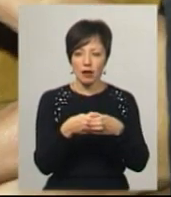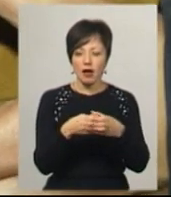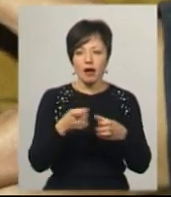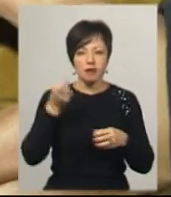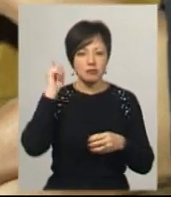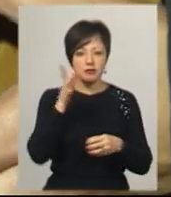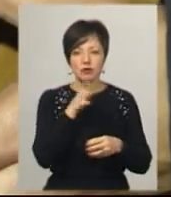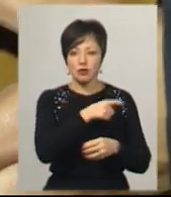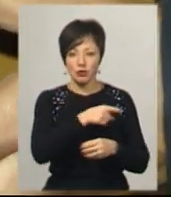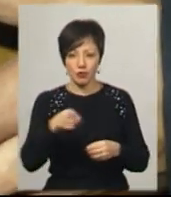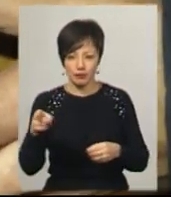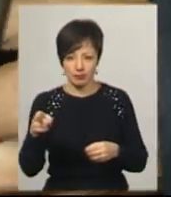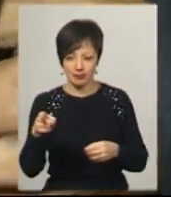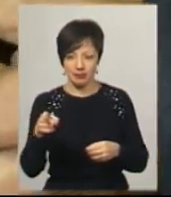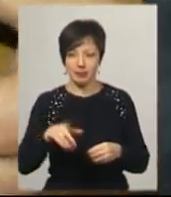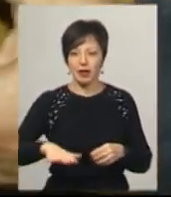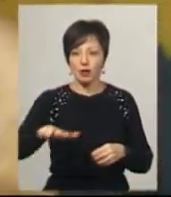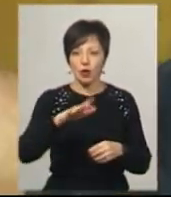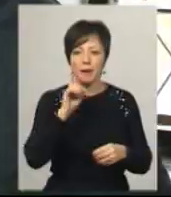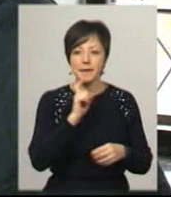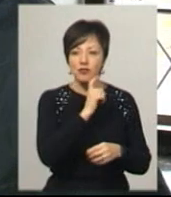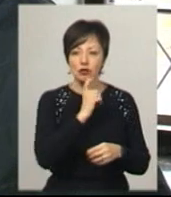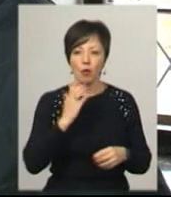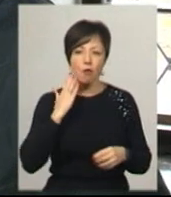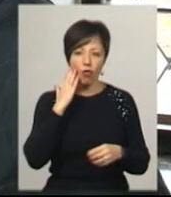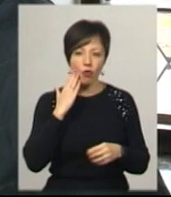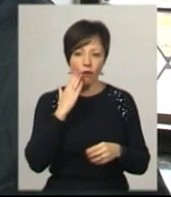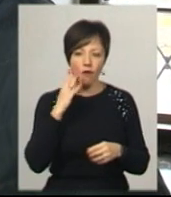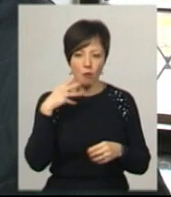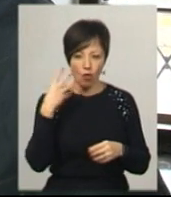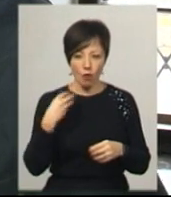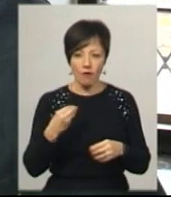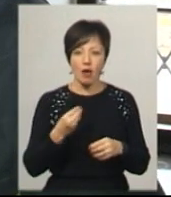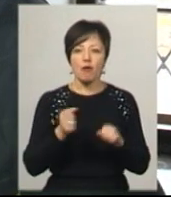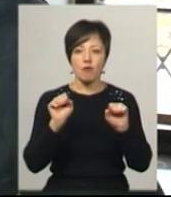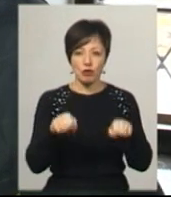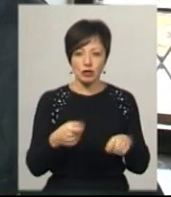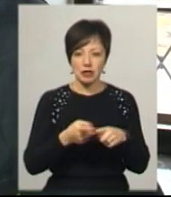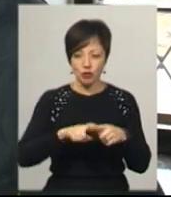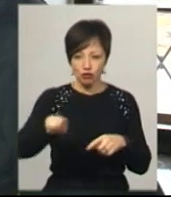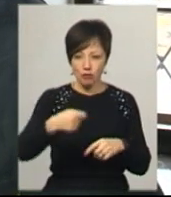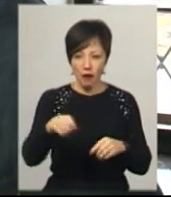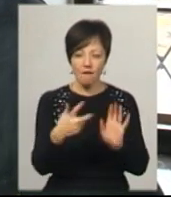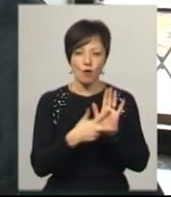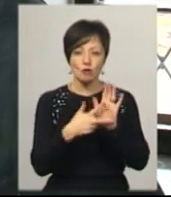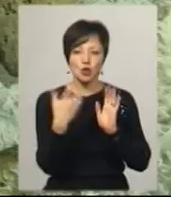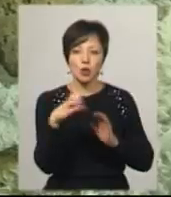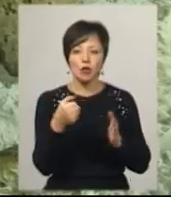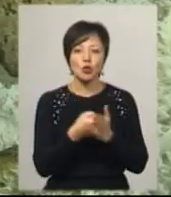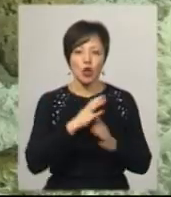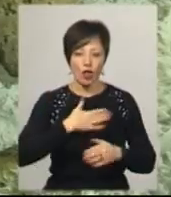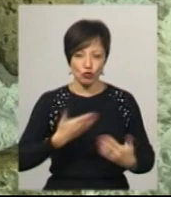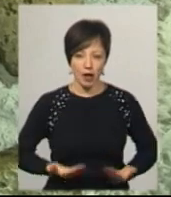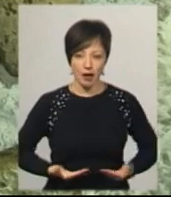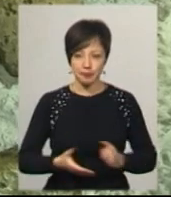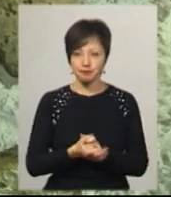це Басарабашов-Донеште, територія північної Молдови. Ми можемо датувати даний черпак приблизно 8 століттям до нашої ери.